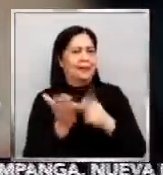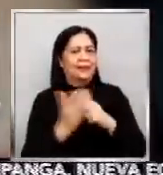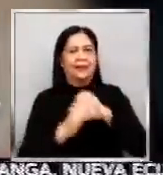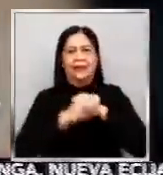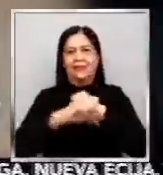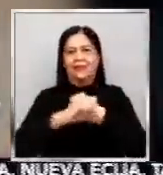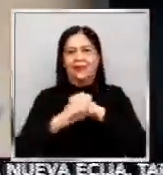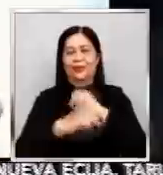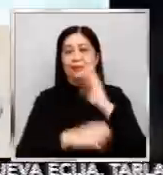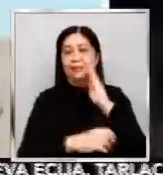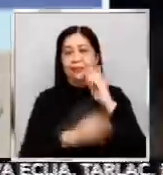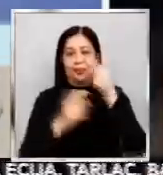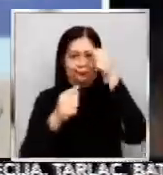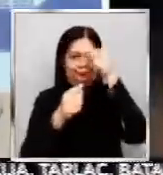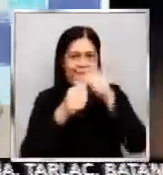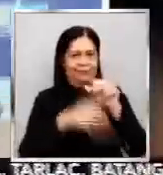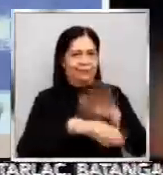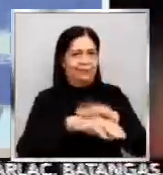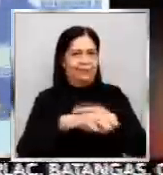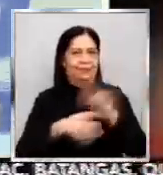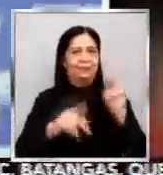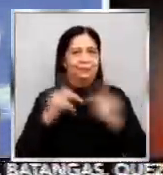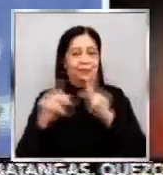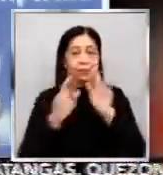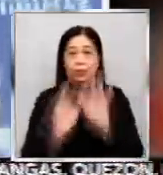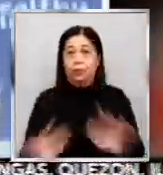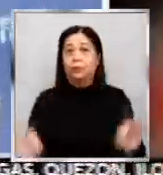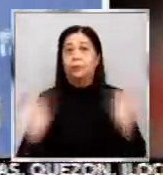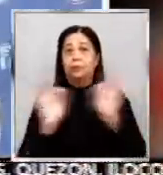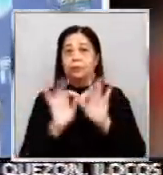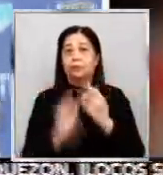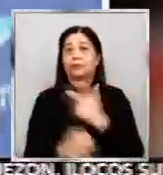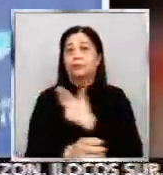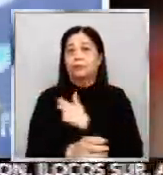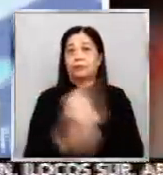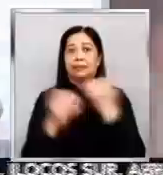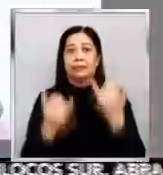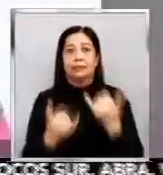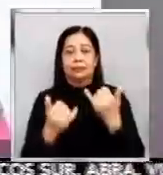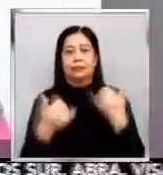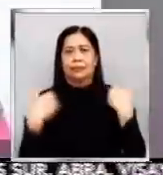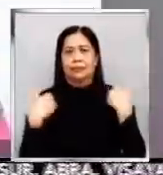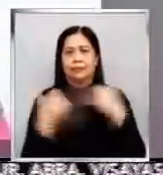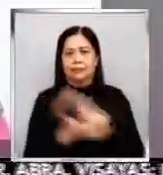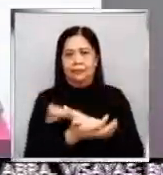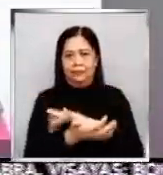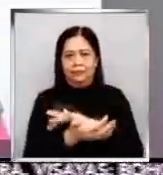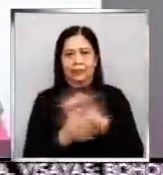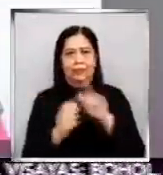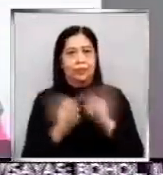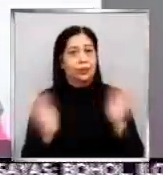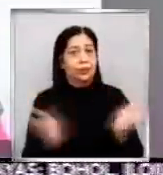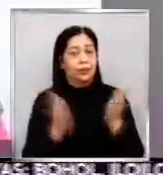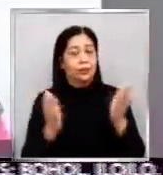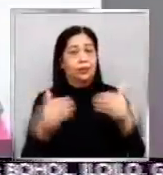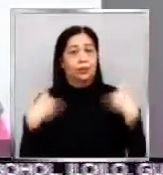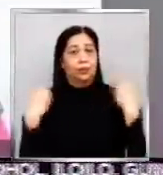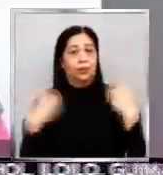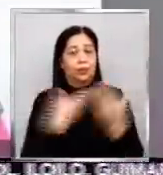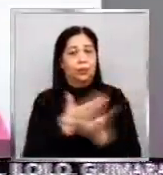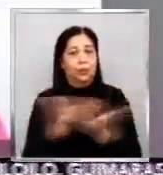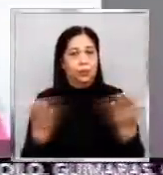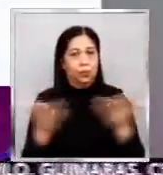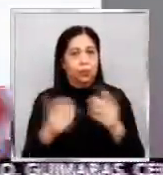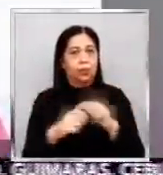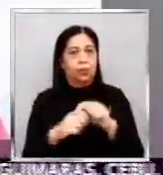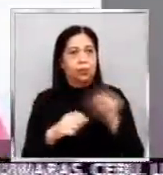ipaalala sa publiko ang kahalagahan ng vaccination ngayong may pandemya. I-encourage po yung mga kabataan at same time yung mga matanda na rin po